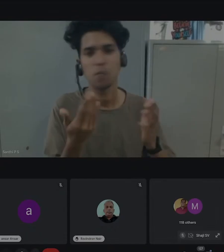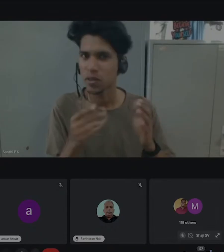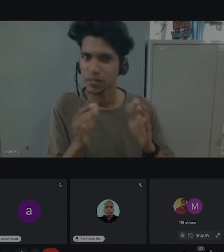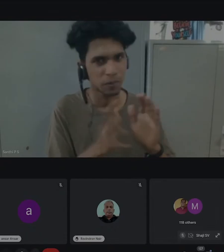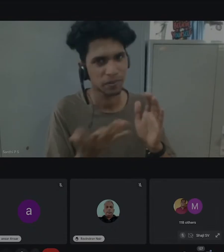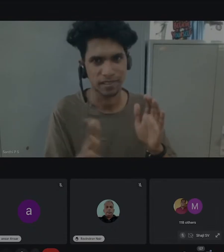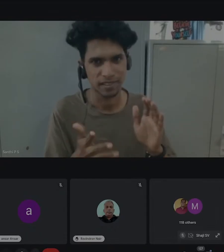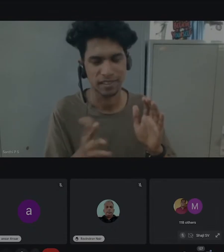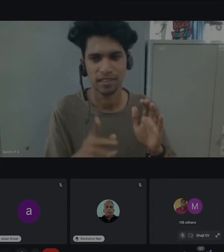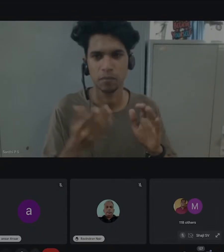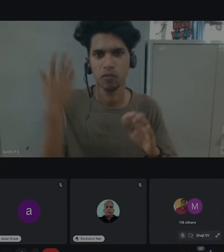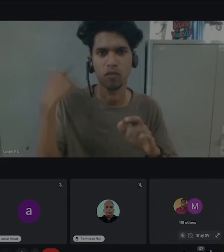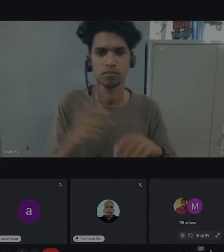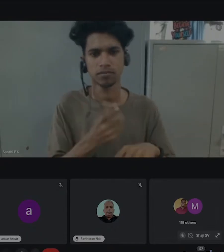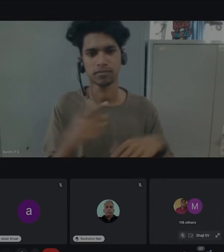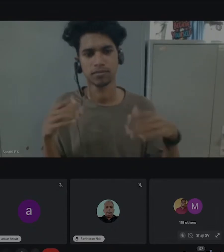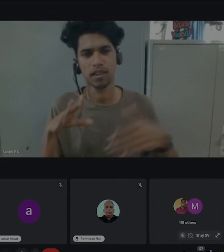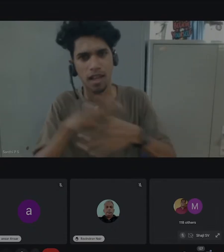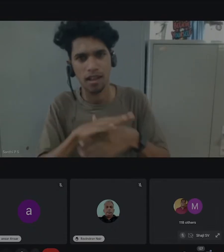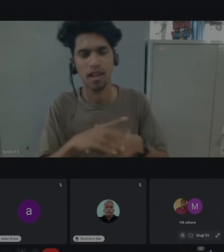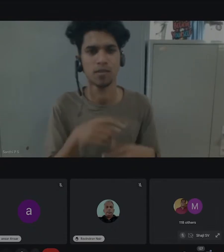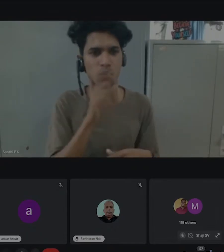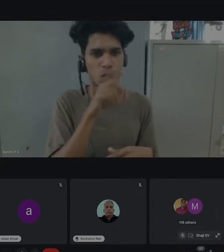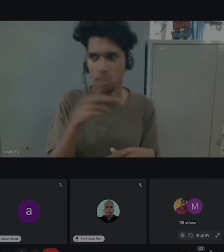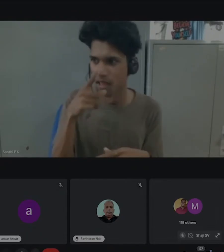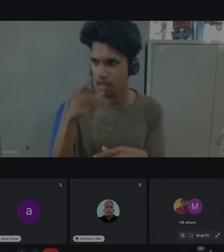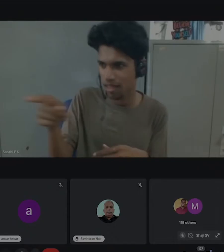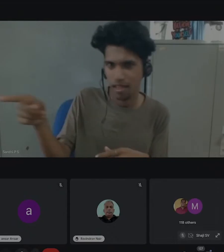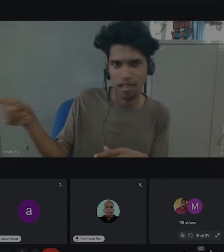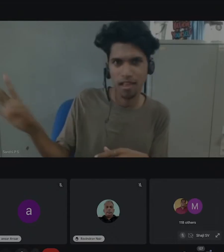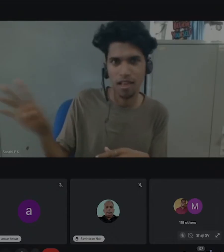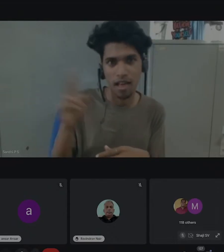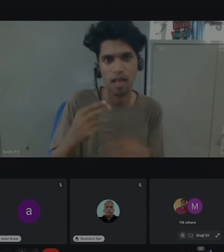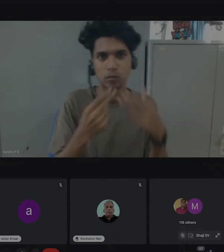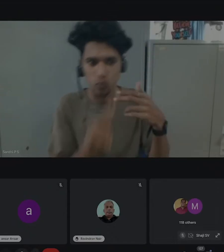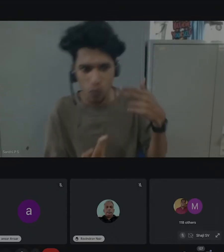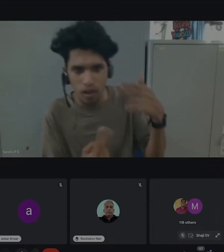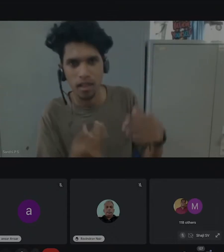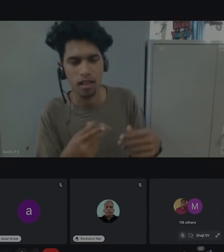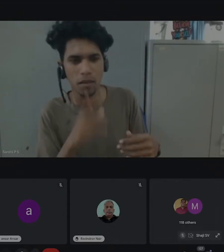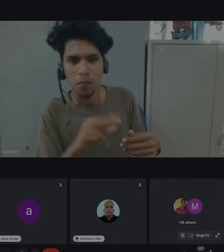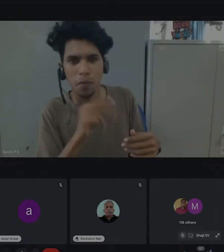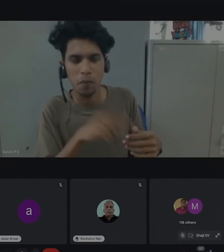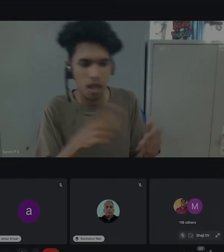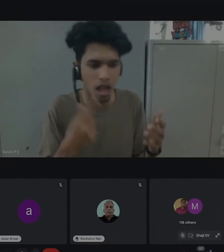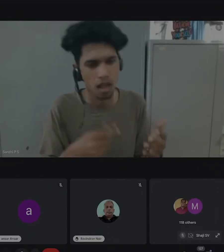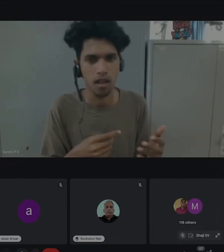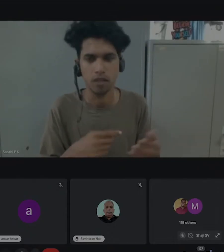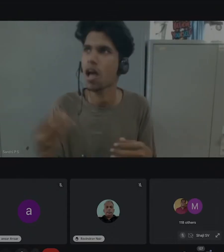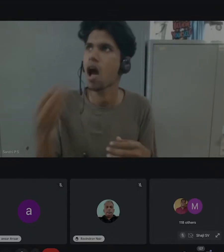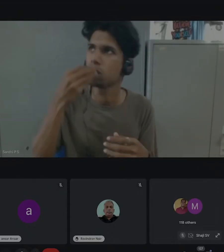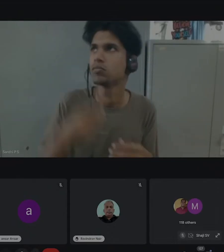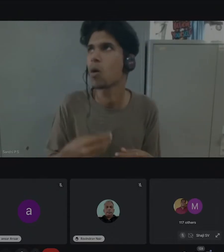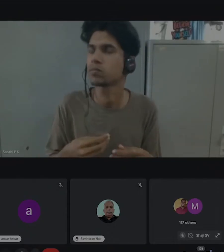കാണിച്ചോ കോഴിയെ കാണിച്ചോ കഥ പറഞ്ഞോ ഒക്കെയാണ് പണ്ട് കൊടുത്തിരുന്നത്. അത് മാത്രമല്ല അന്ന് ഒരുപാട് ആൾക്കാരും വീട്ടിനകത്തുണ്ടായിരുന്നു. ഇന്നത്തെ ജീവിത സാഹചര്യം